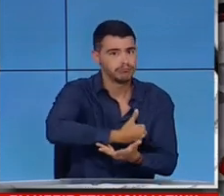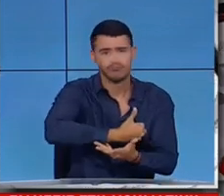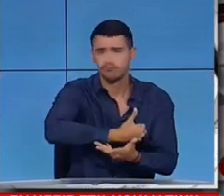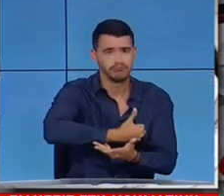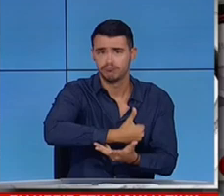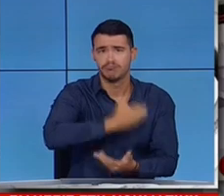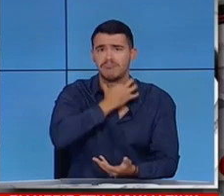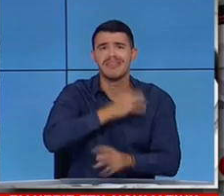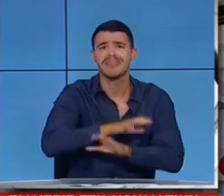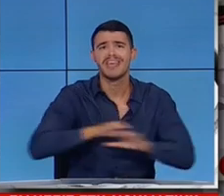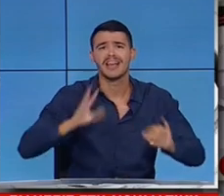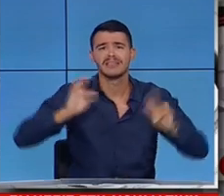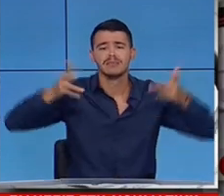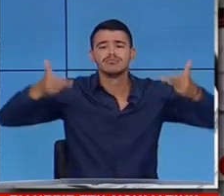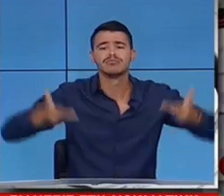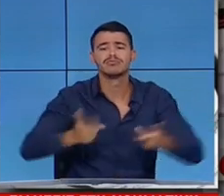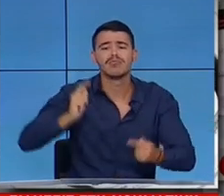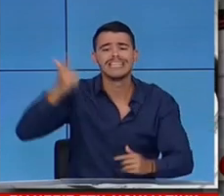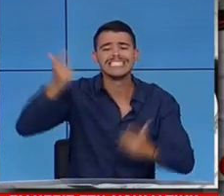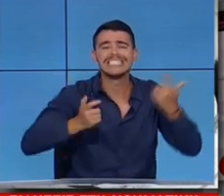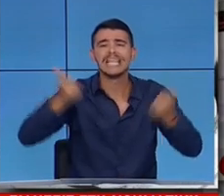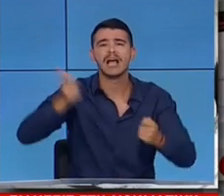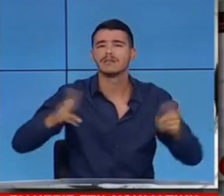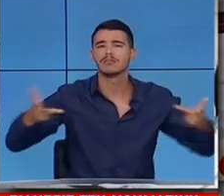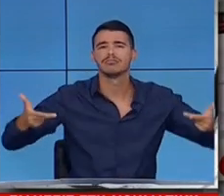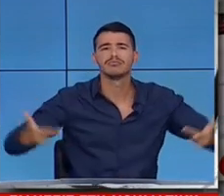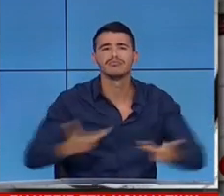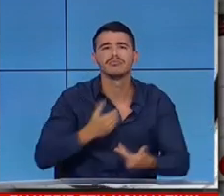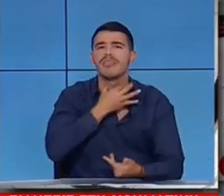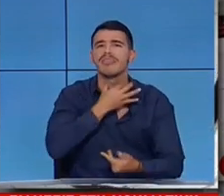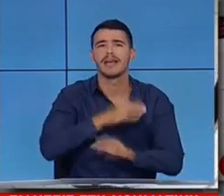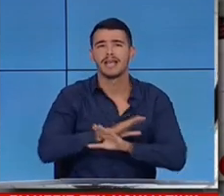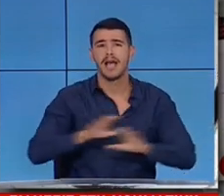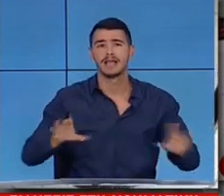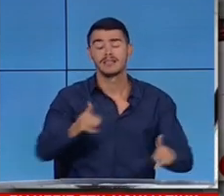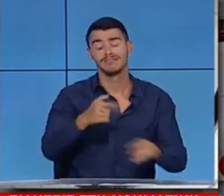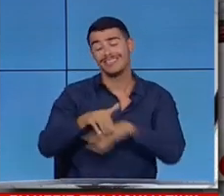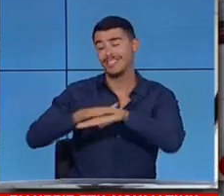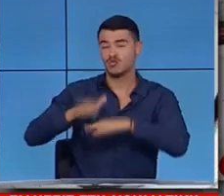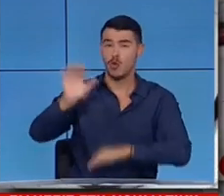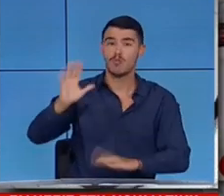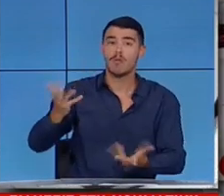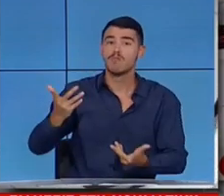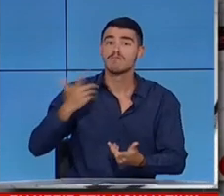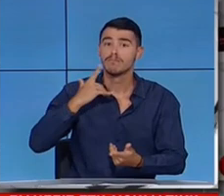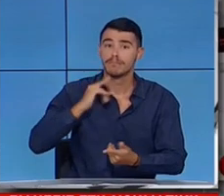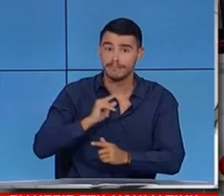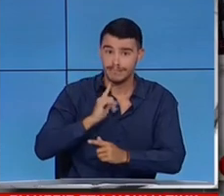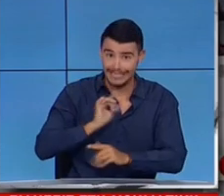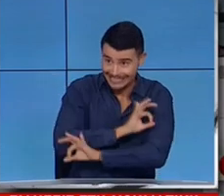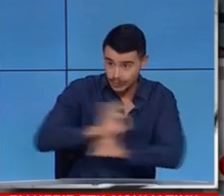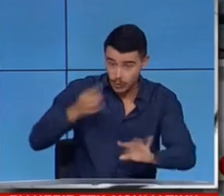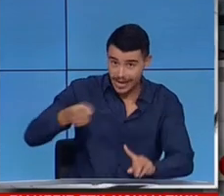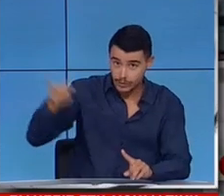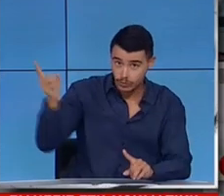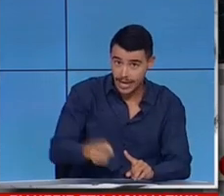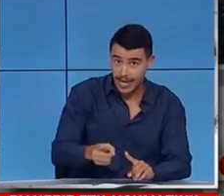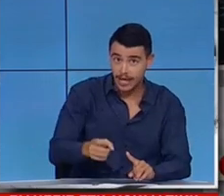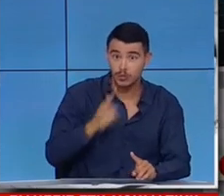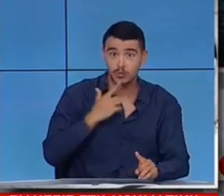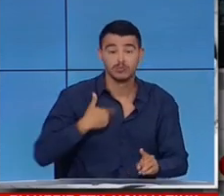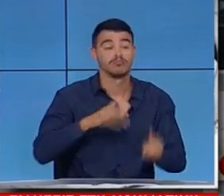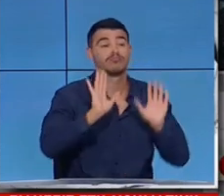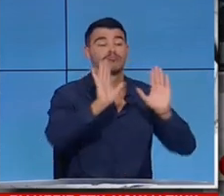γίνει. Η κυβέρνηση... Πότε θα το ξέρει όμως ο κόσμος, γιατί υπάρχει αγωνία για αυτό το ζήτημα. Κοιτάξτε, είναι πάρα πολύ λογικό, αλλά η καταληκτική ημερομηνία είναι η κατάθεση